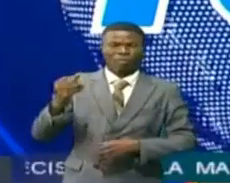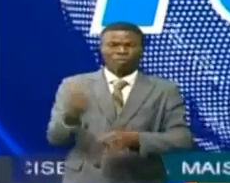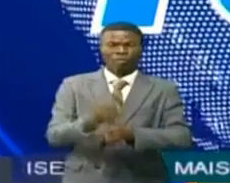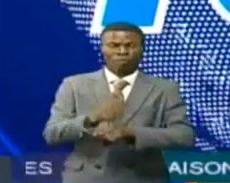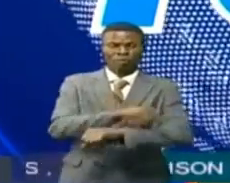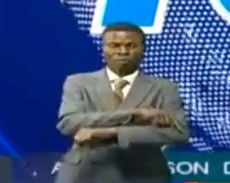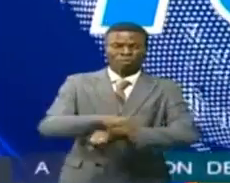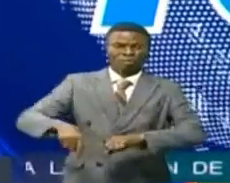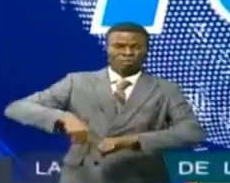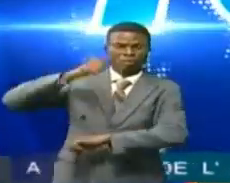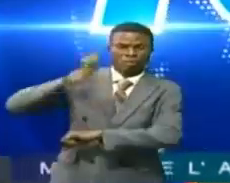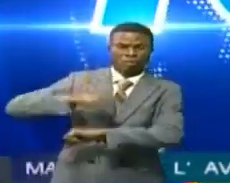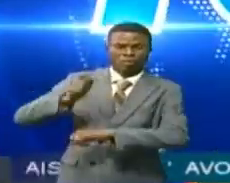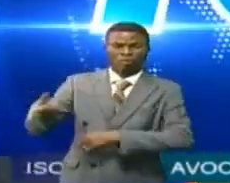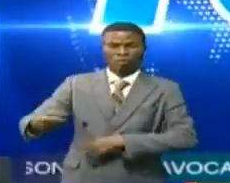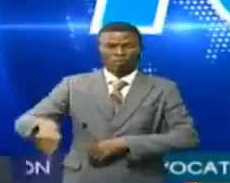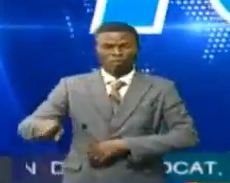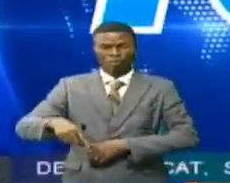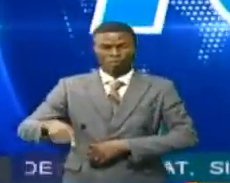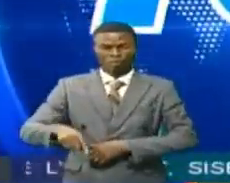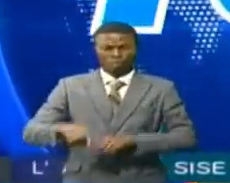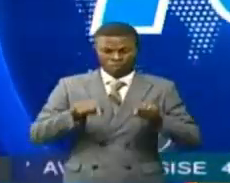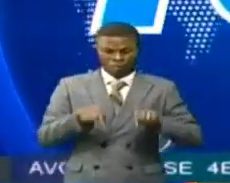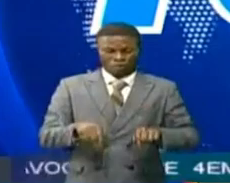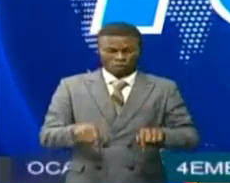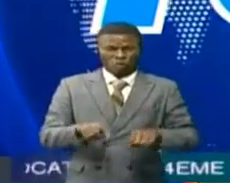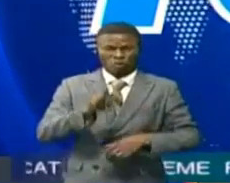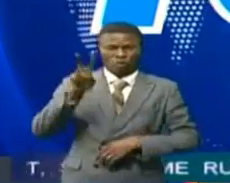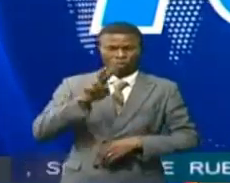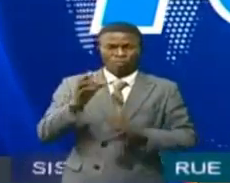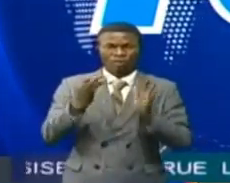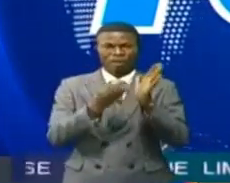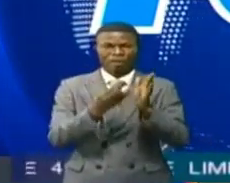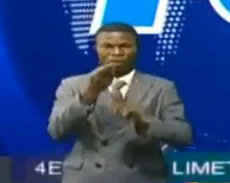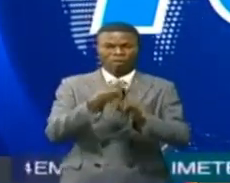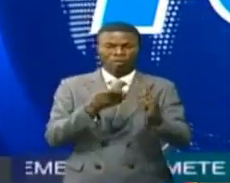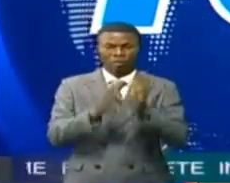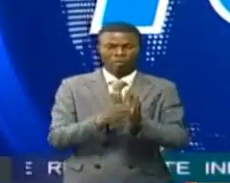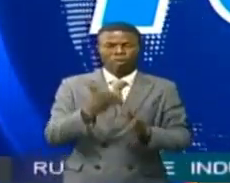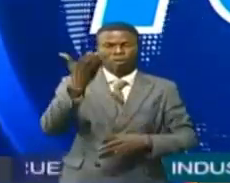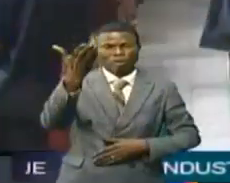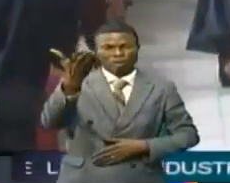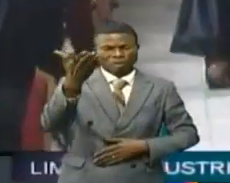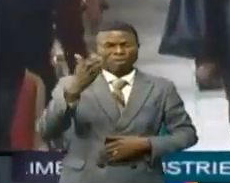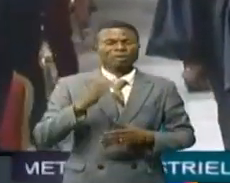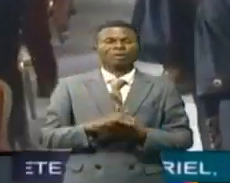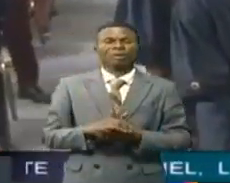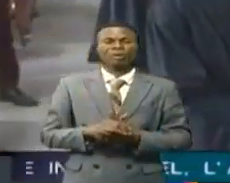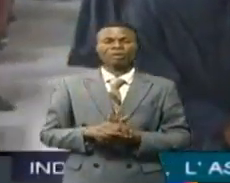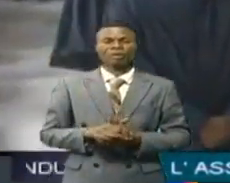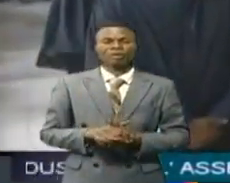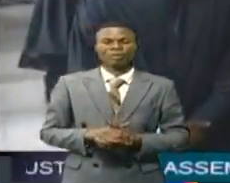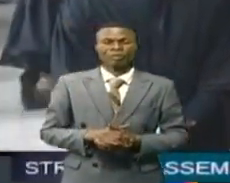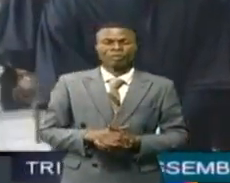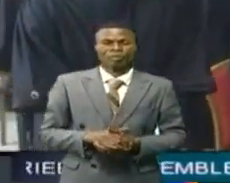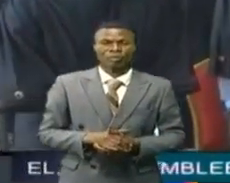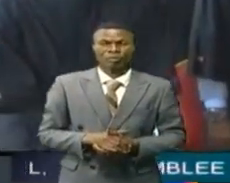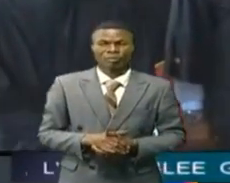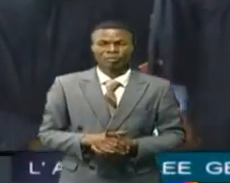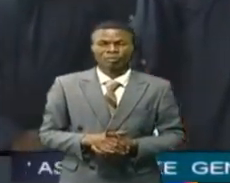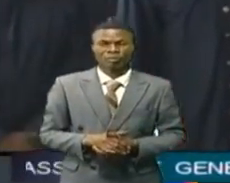cour d'appel de la Gombe, elle a eu lieu ce vendredi 7 octobre. Chemin Dondon nous en parle. Pour